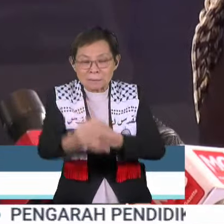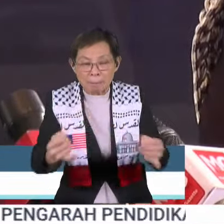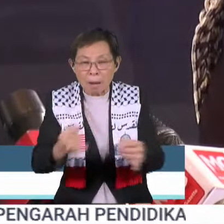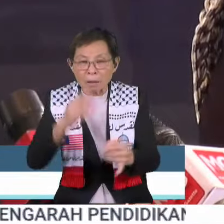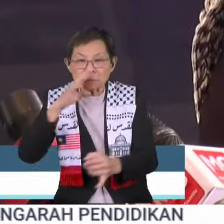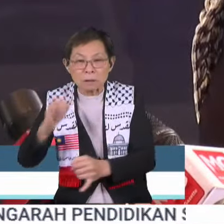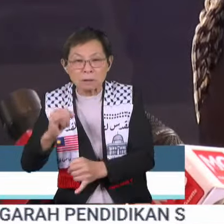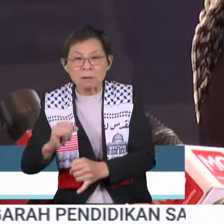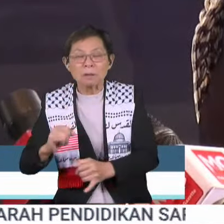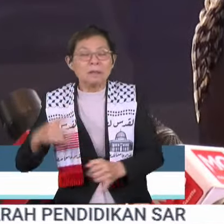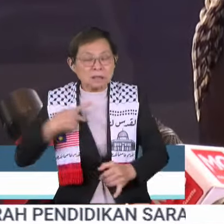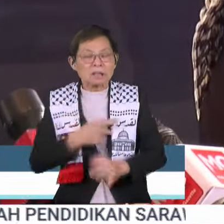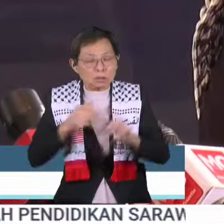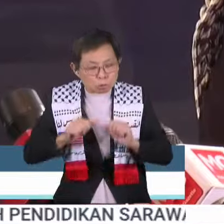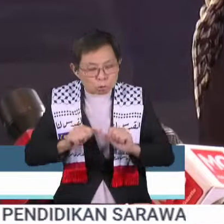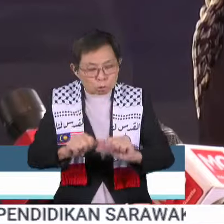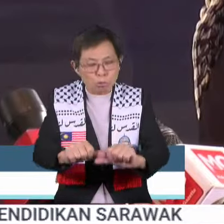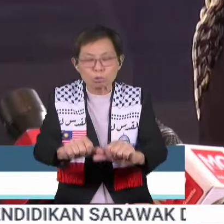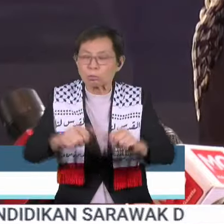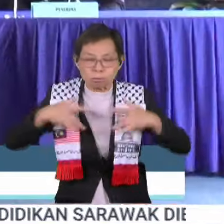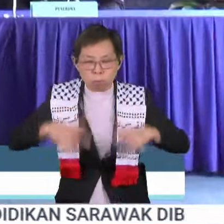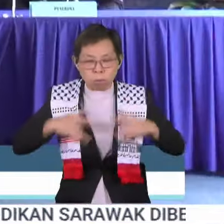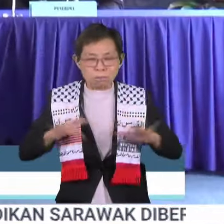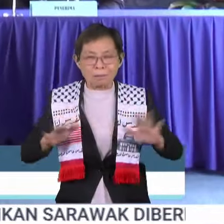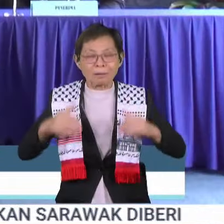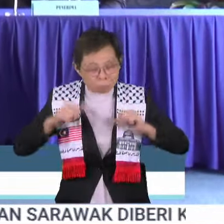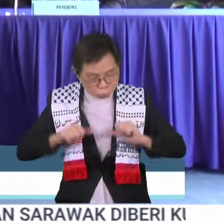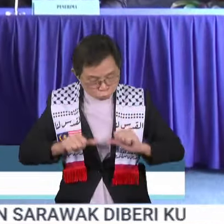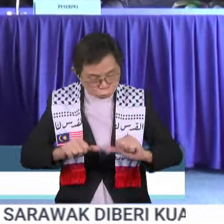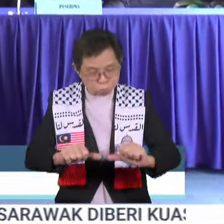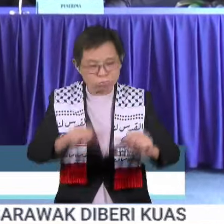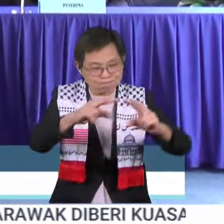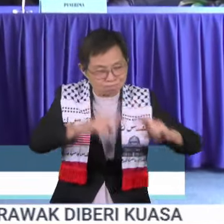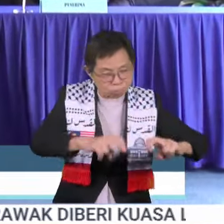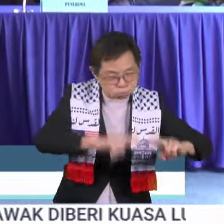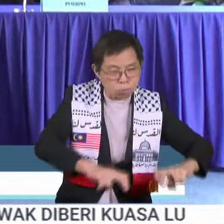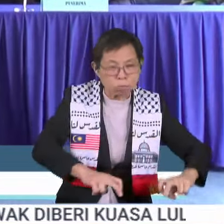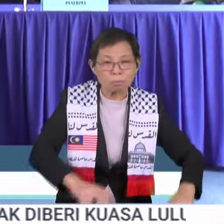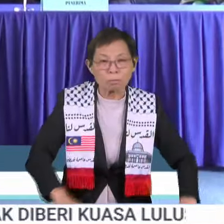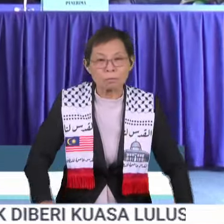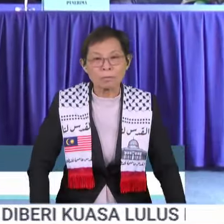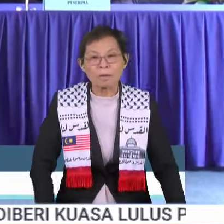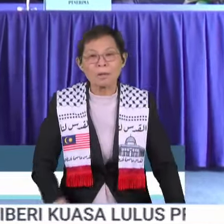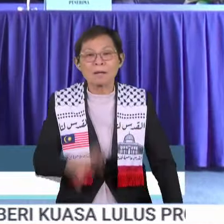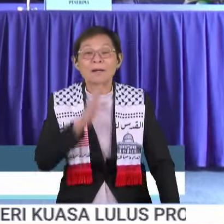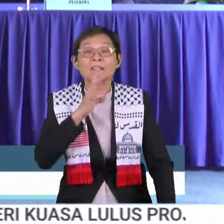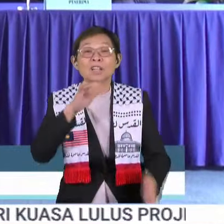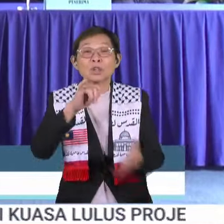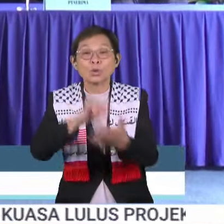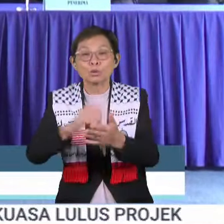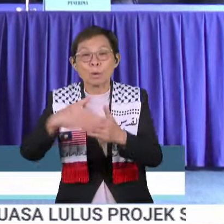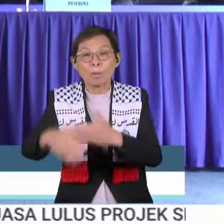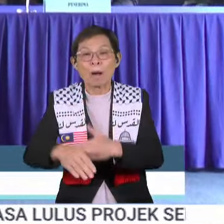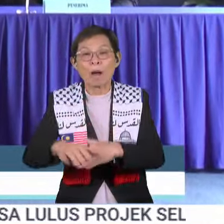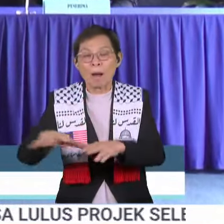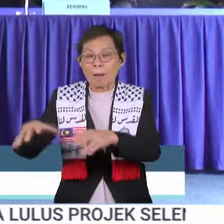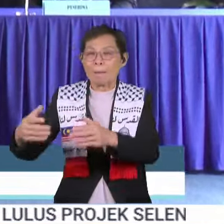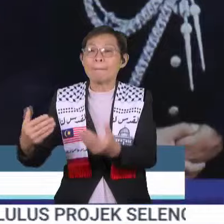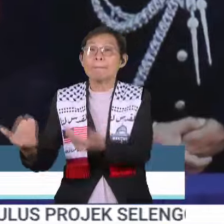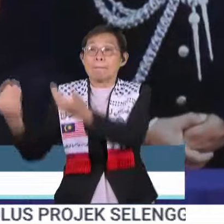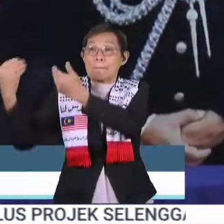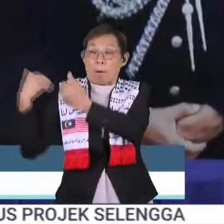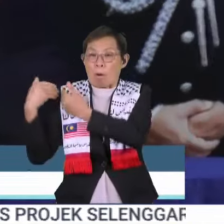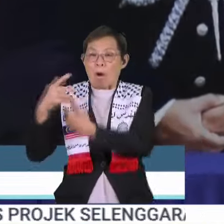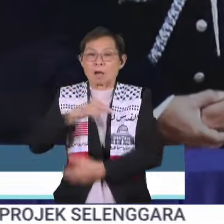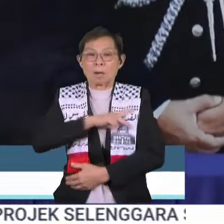tak putus asa kita masih meneruskan siasatan Beliau berkata demikian selepas menerima tugas sebagai